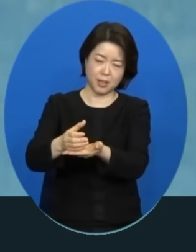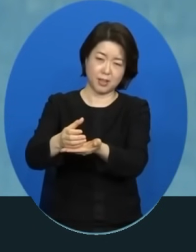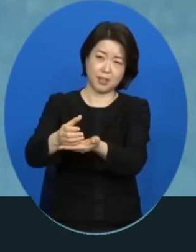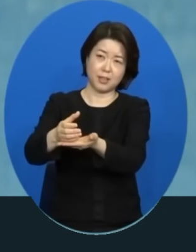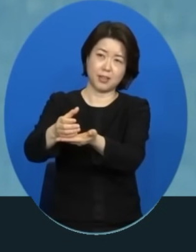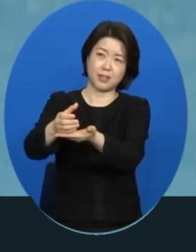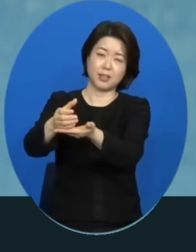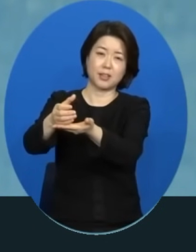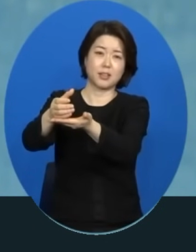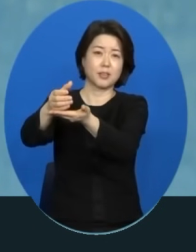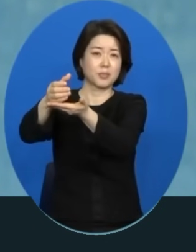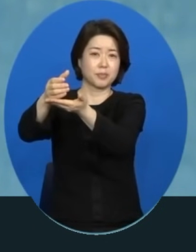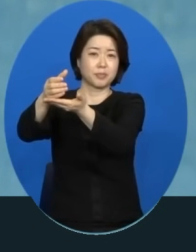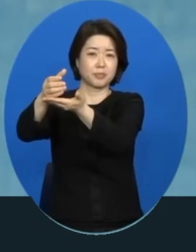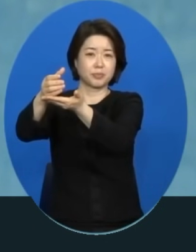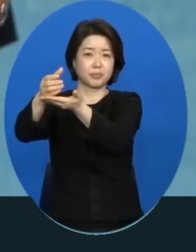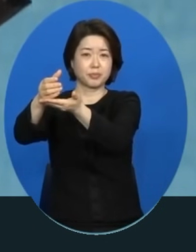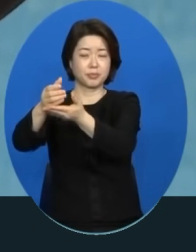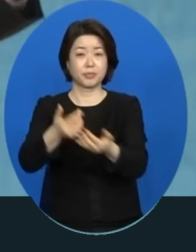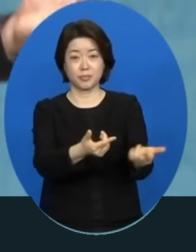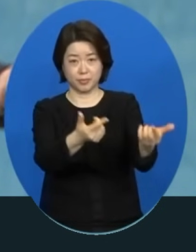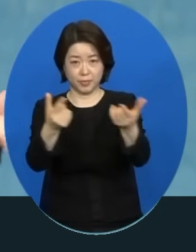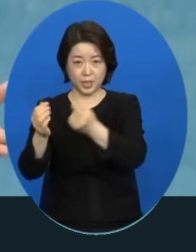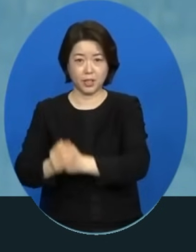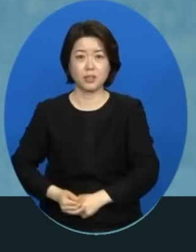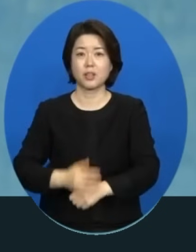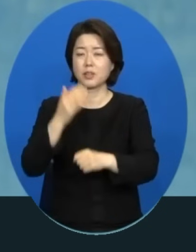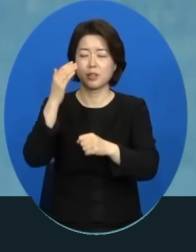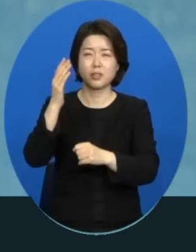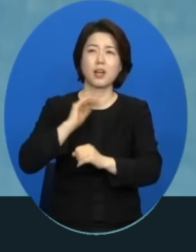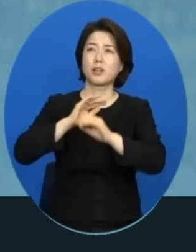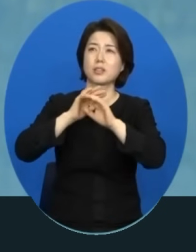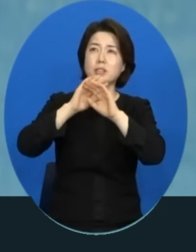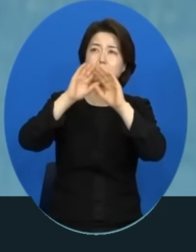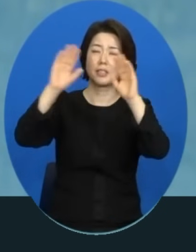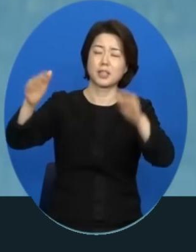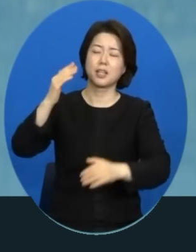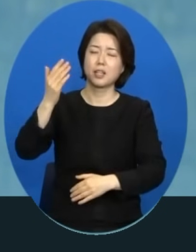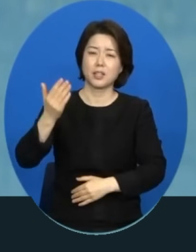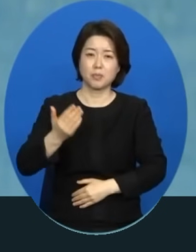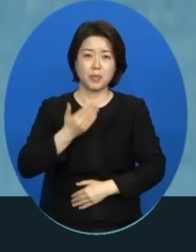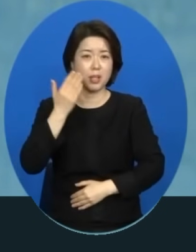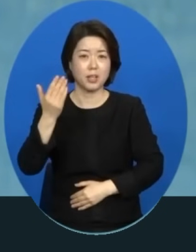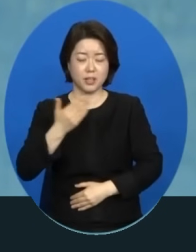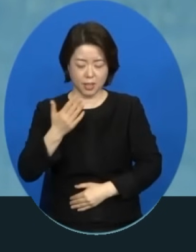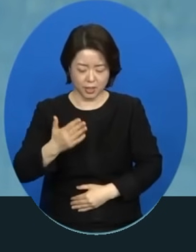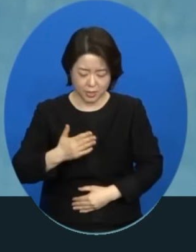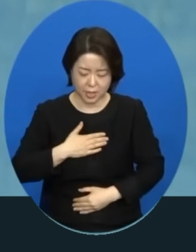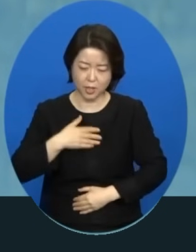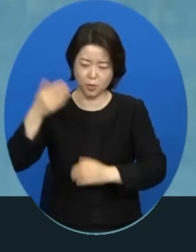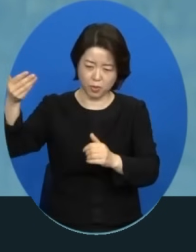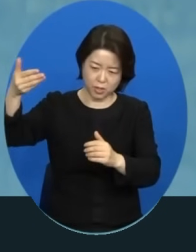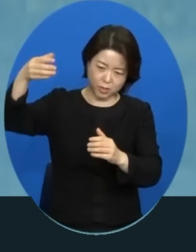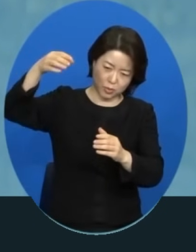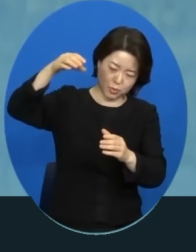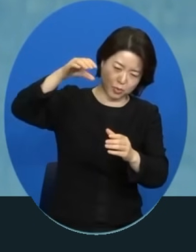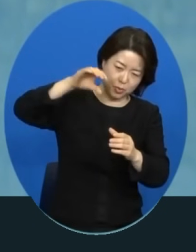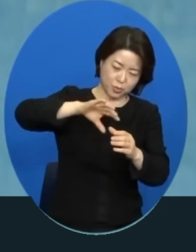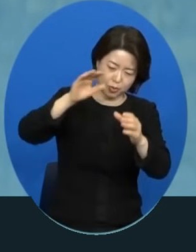듭니다. 같이 하늘 양식 내게